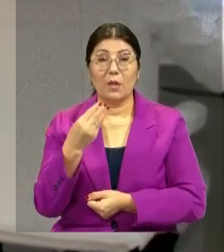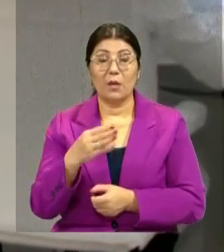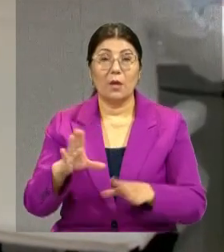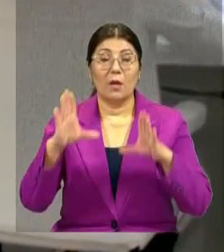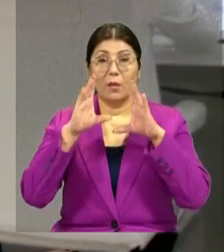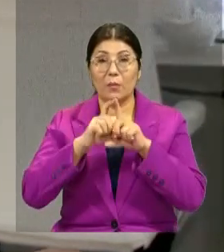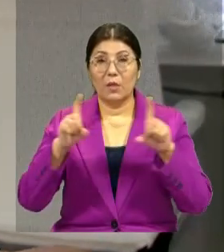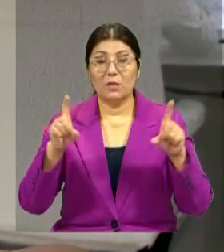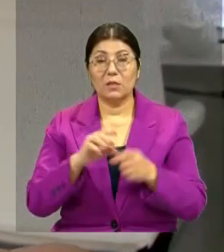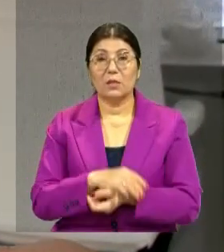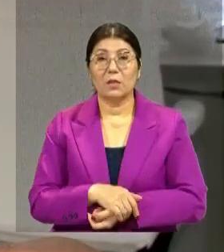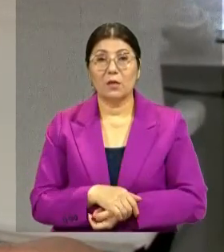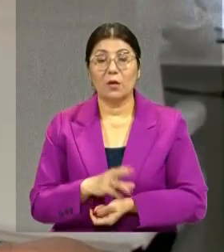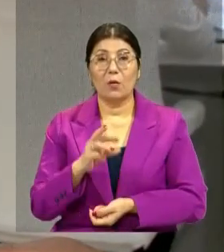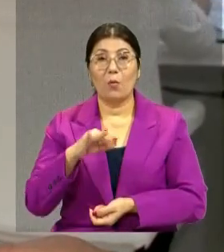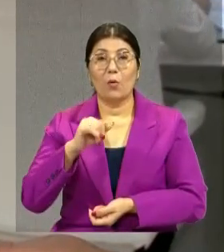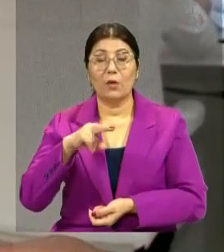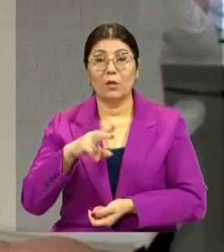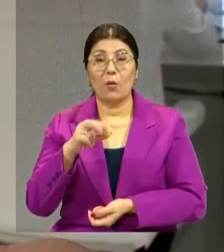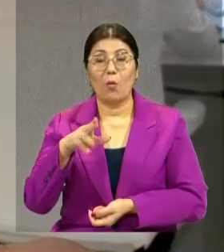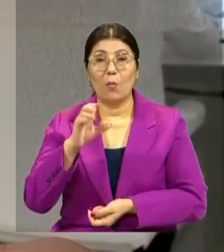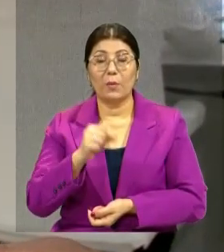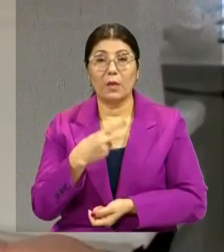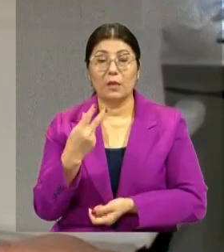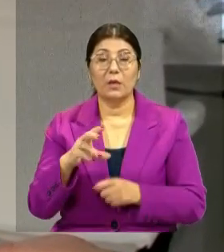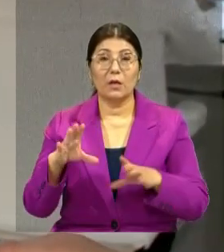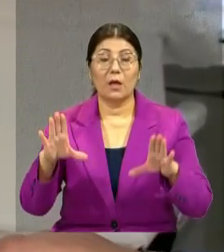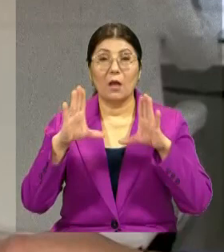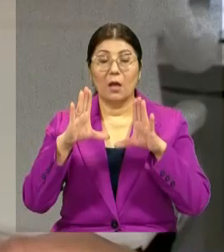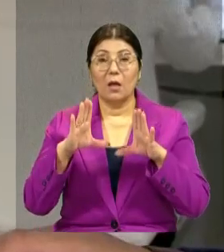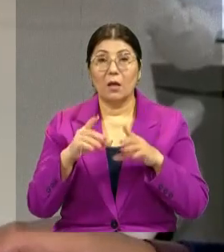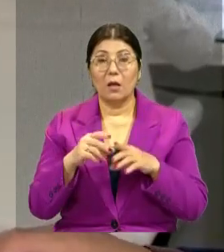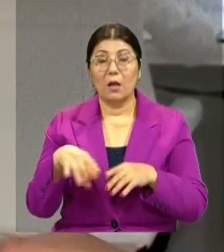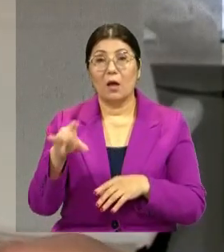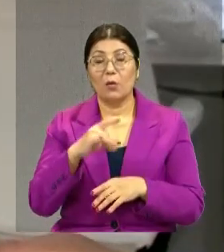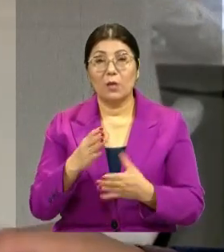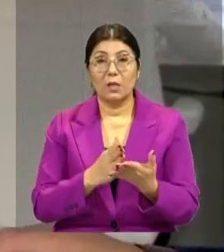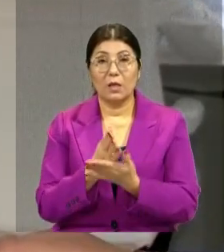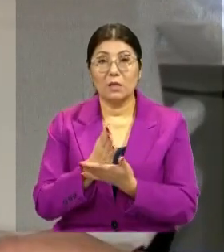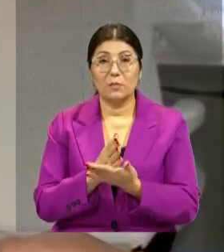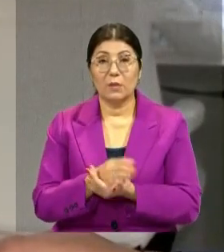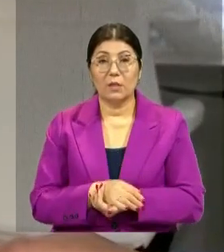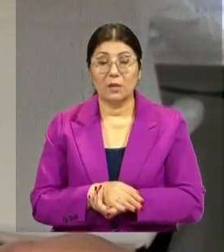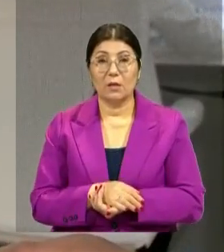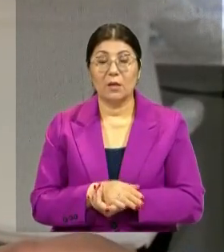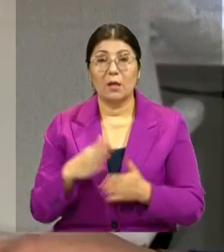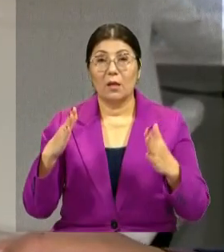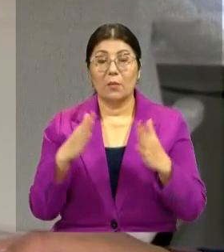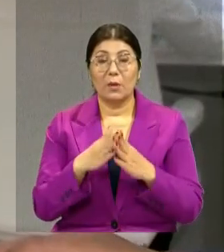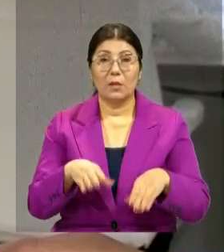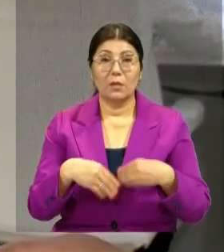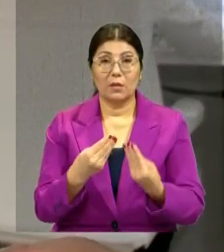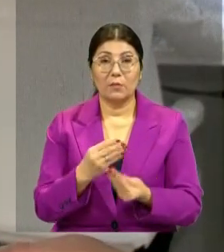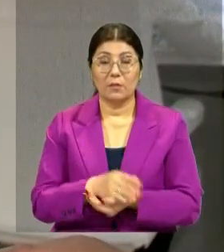ауданына, Қобда ауданы деген сияқты 2 ауданға жаңағы қызметтік пәтер